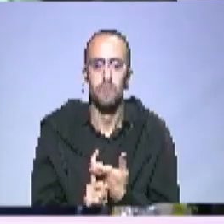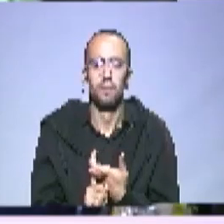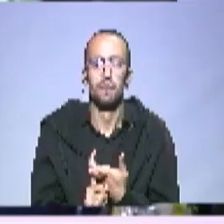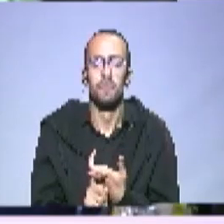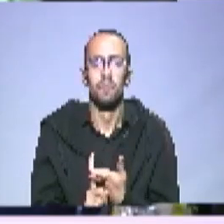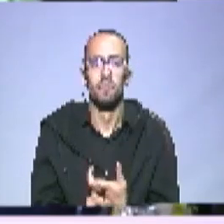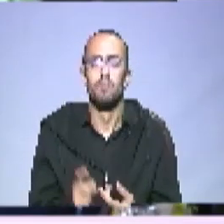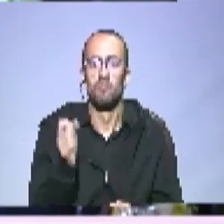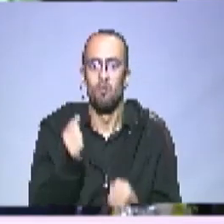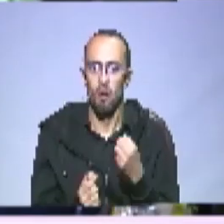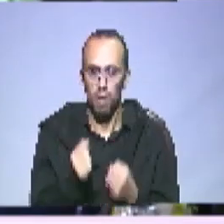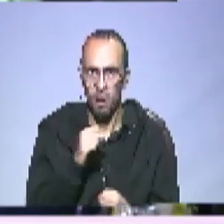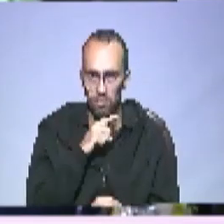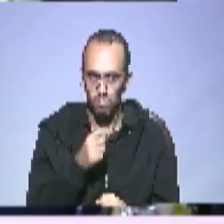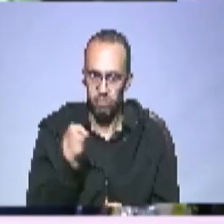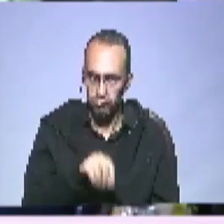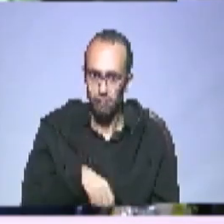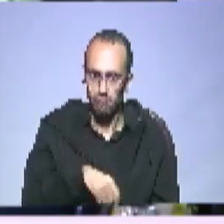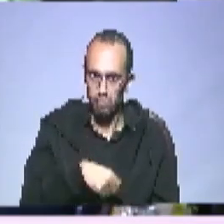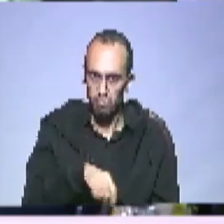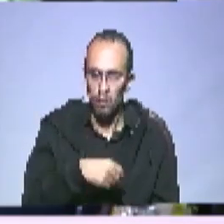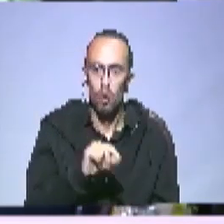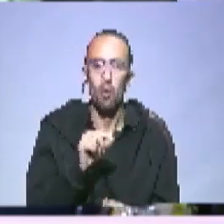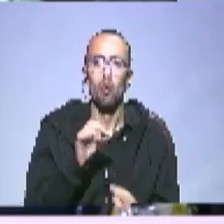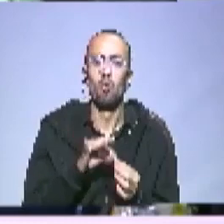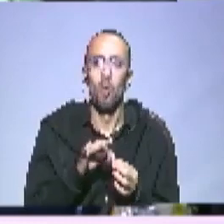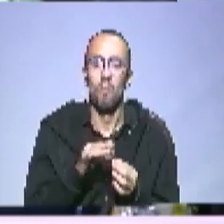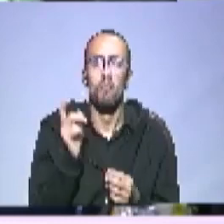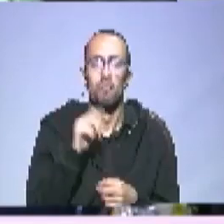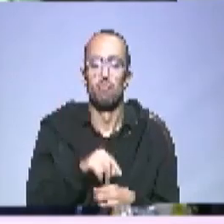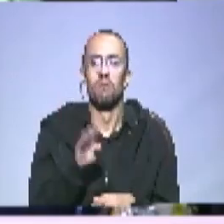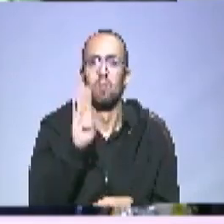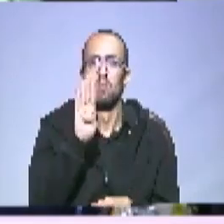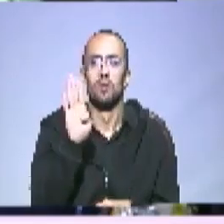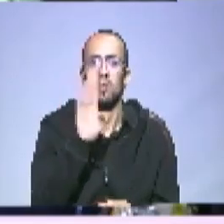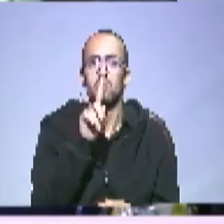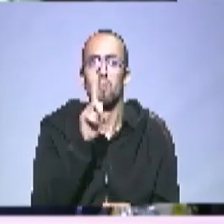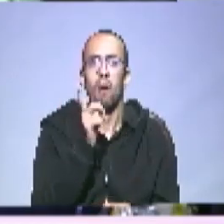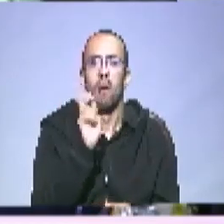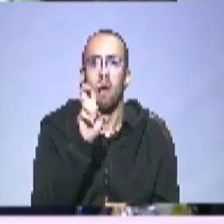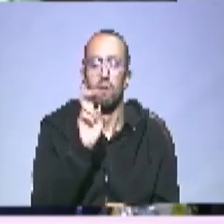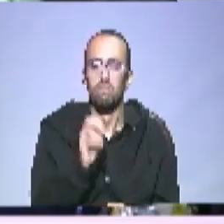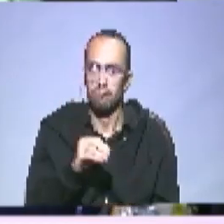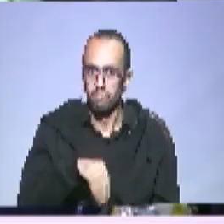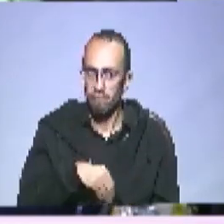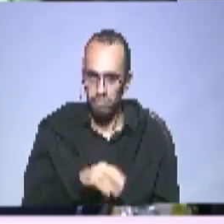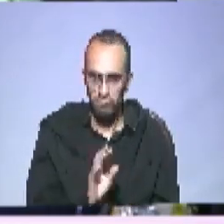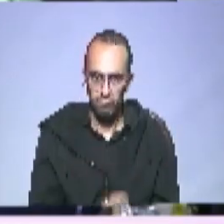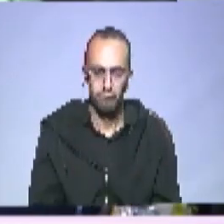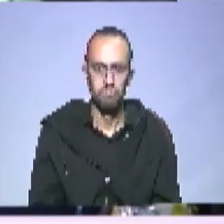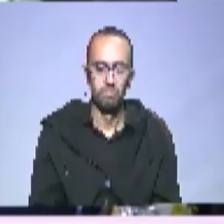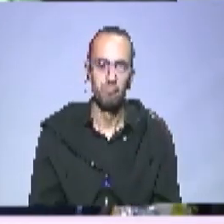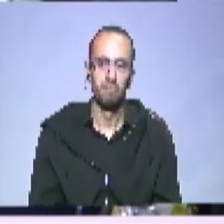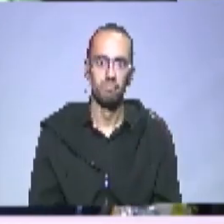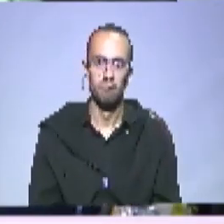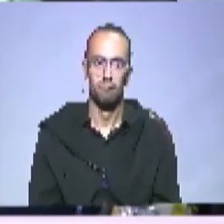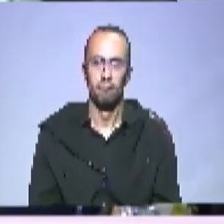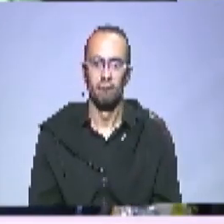البصلايا، وننزل بالملوخيه الخضراء، ونتش لها بتوم وكزبره، دي ما بنتش لهاش. كويس. هنبتدي